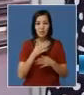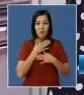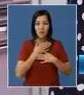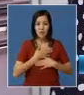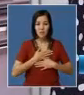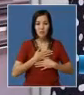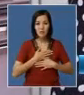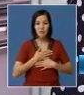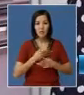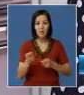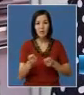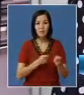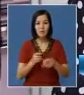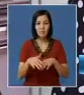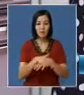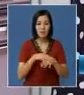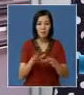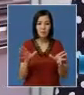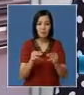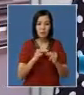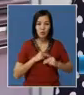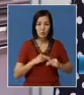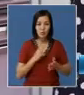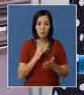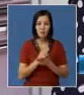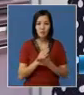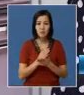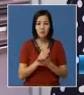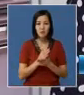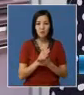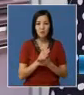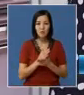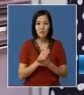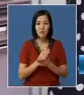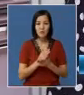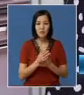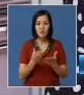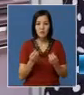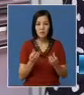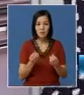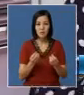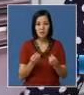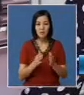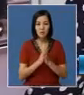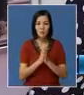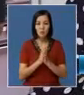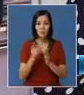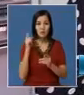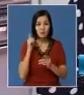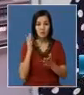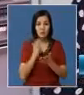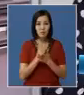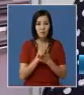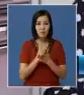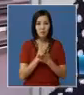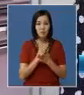риза болып тұрмын. Әкімшілікке халықпен жұмыс істеп жатыр. Халықты ілгері тартып, және де көмек естіп жатырмын.